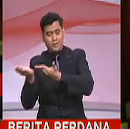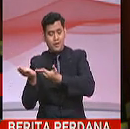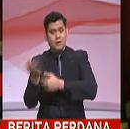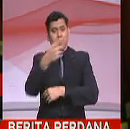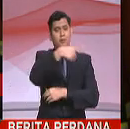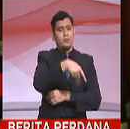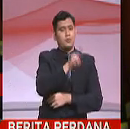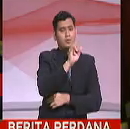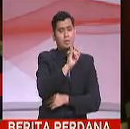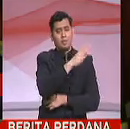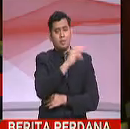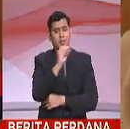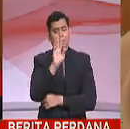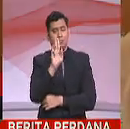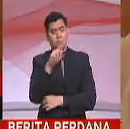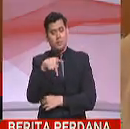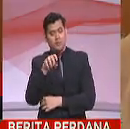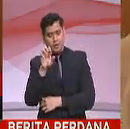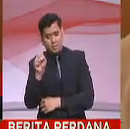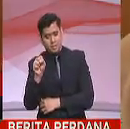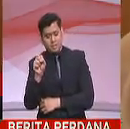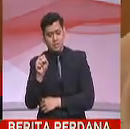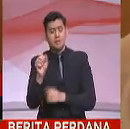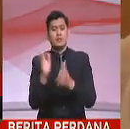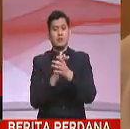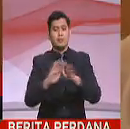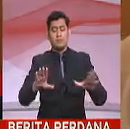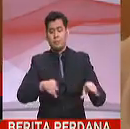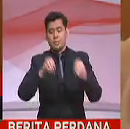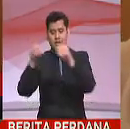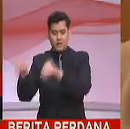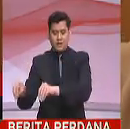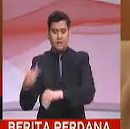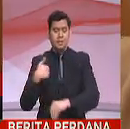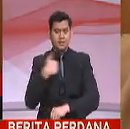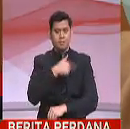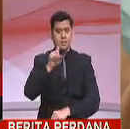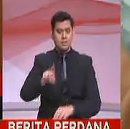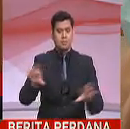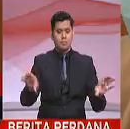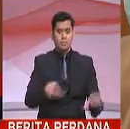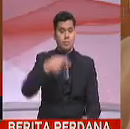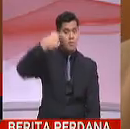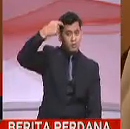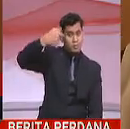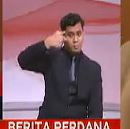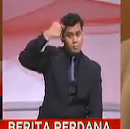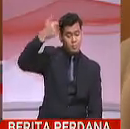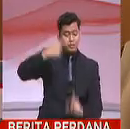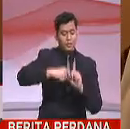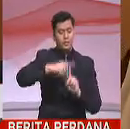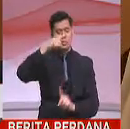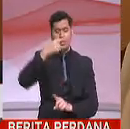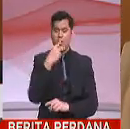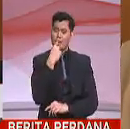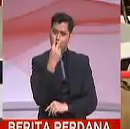PUI-PUS ni ke tempat yang selamat, PPS. Kita perlu buat saringan suhu dan kita lihat juga sama ada bergejala untuk